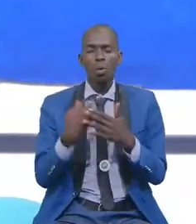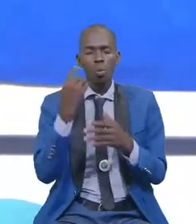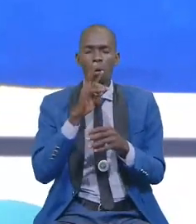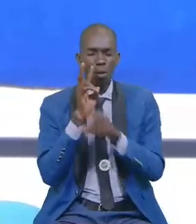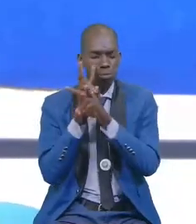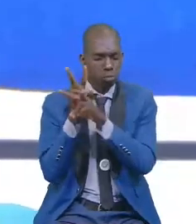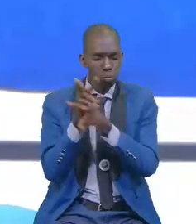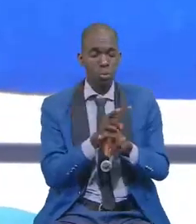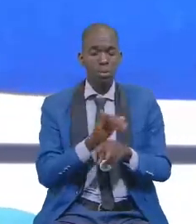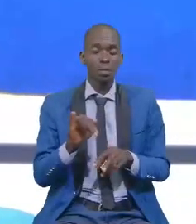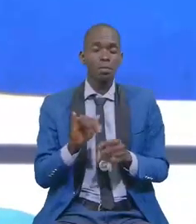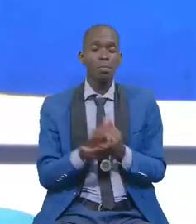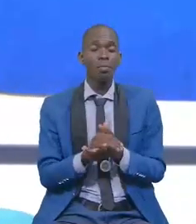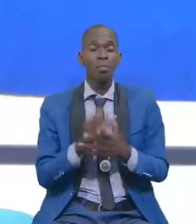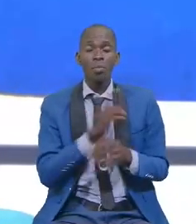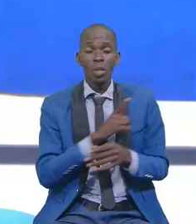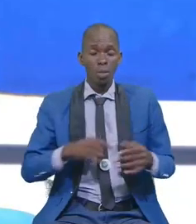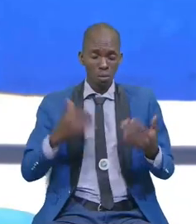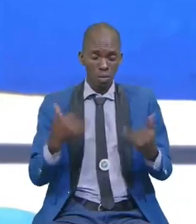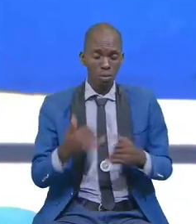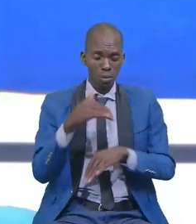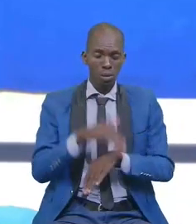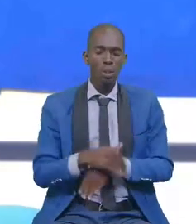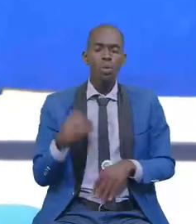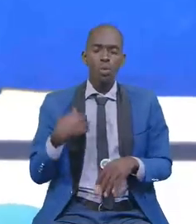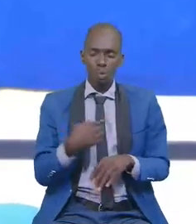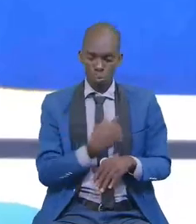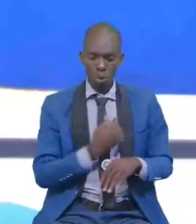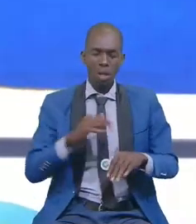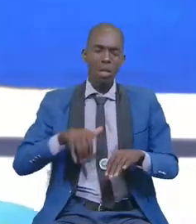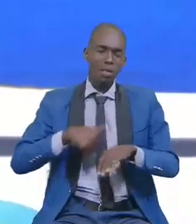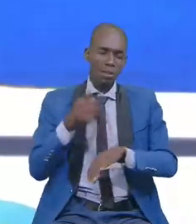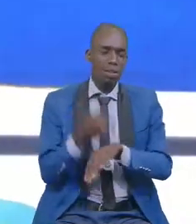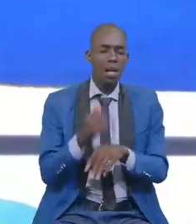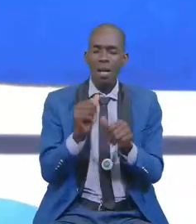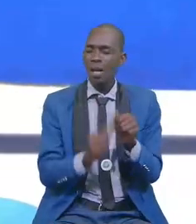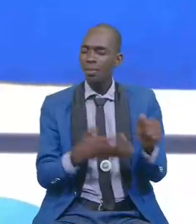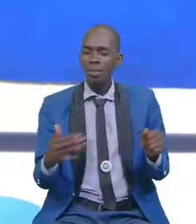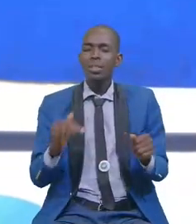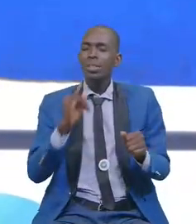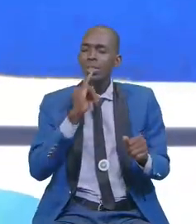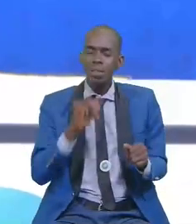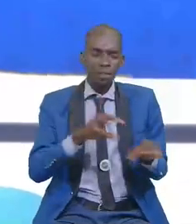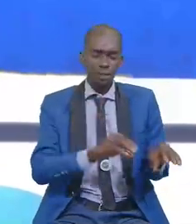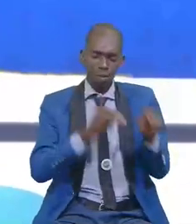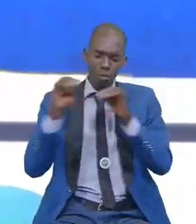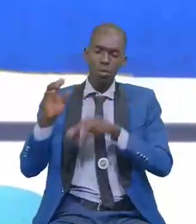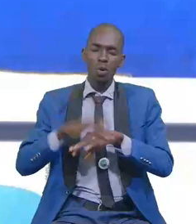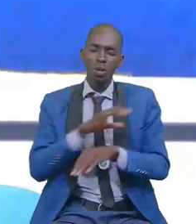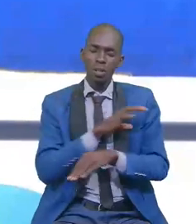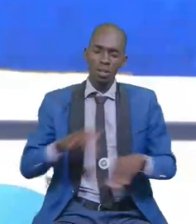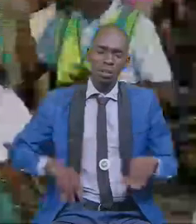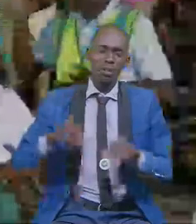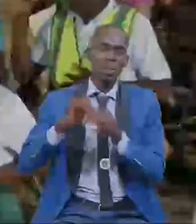écoutent, Seigneur, ce soir, nous affirmons que tout est placé sur Christ au nom